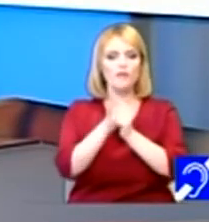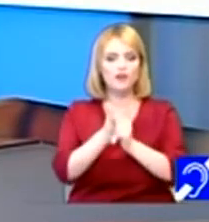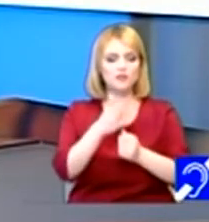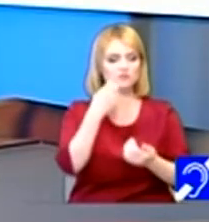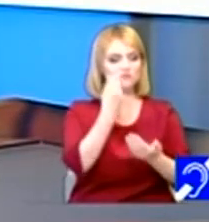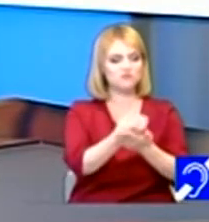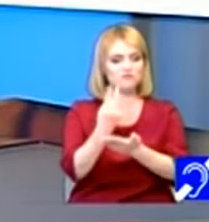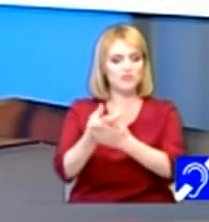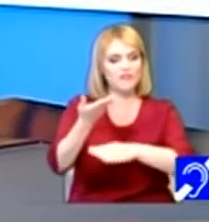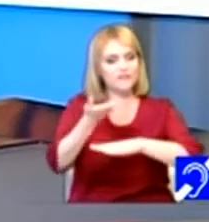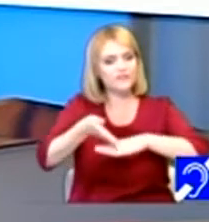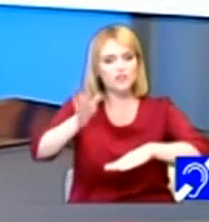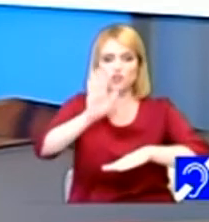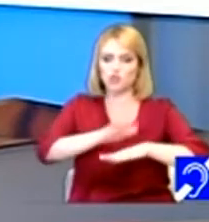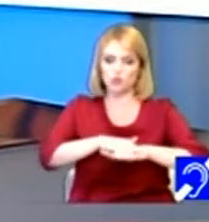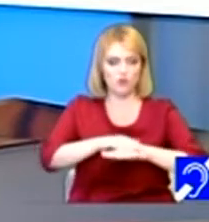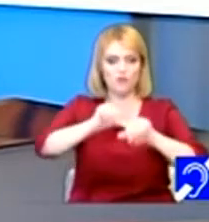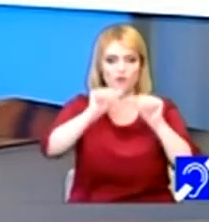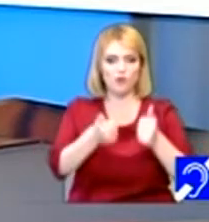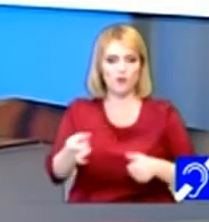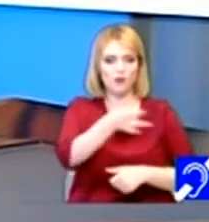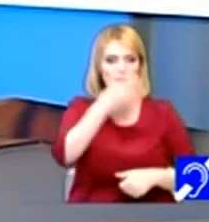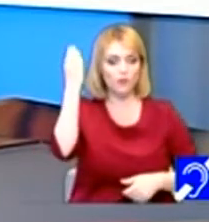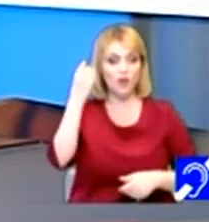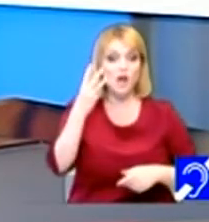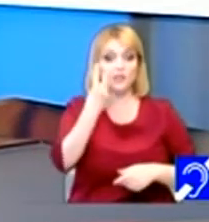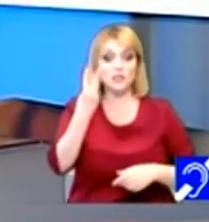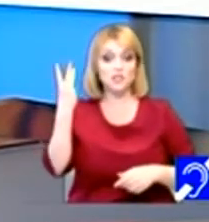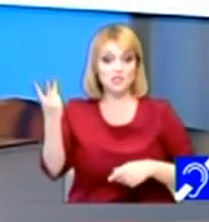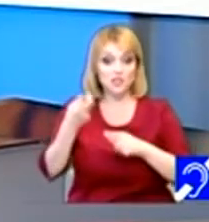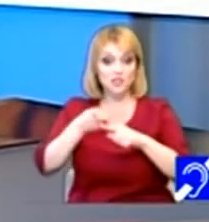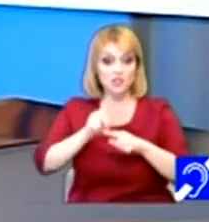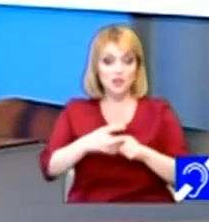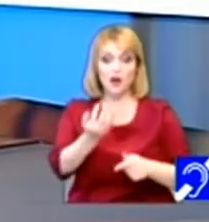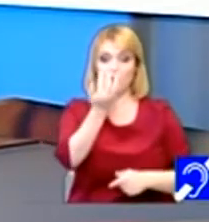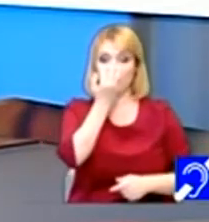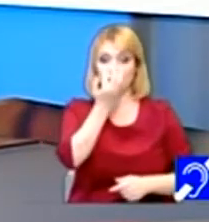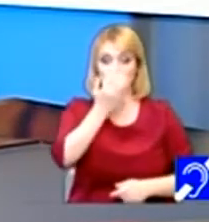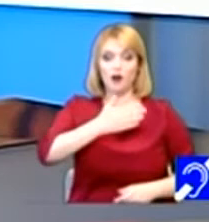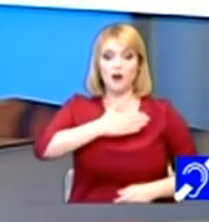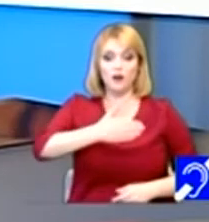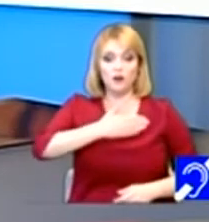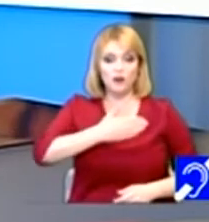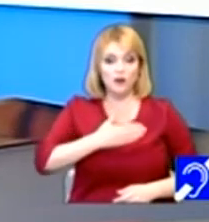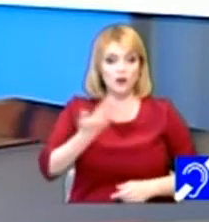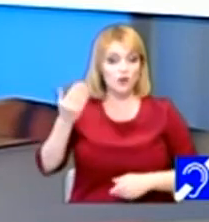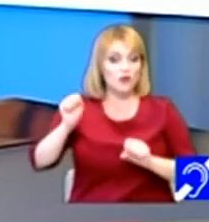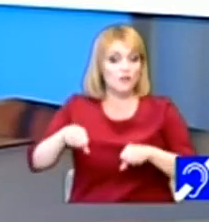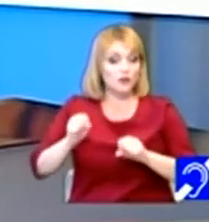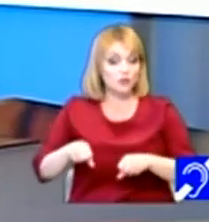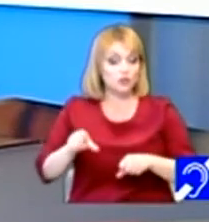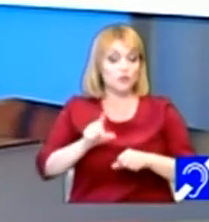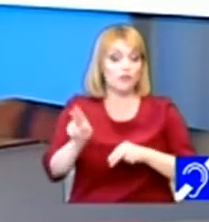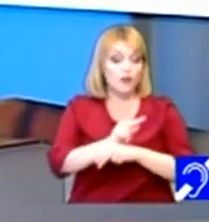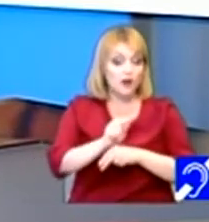află în stare gravă în spitalele din Republica Moldova. 33 dintre ei sunt conectați la aparatele de respirație asistată, iar șansa lor de a se